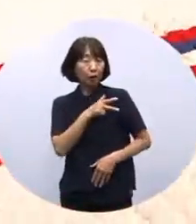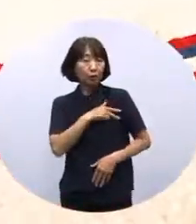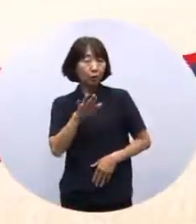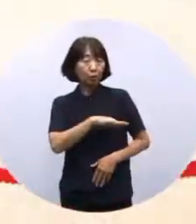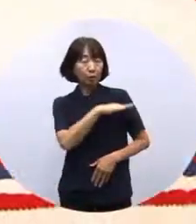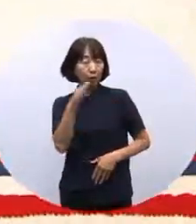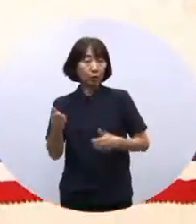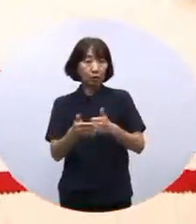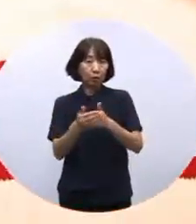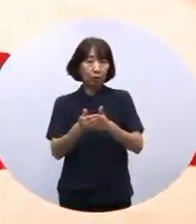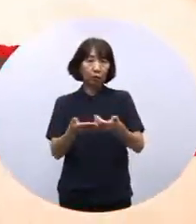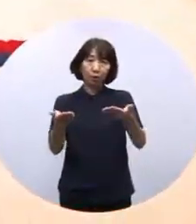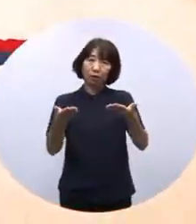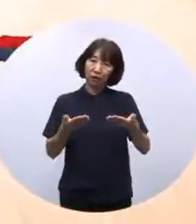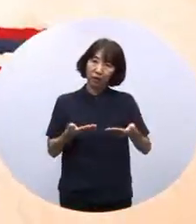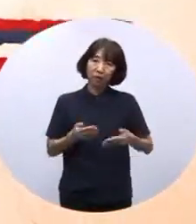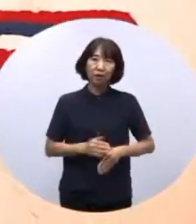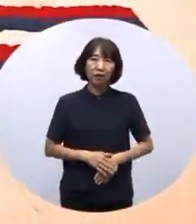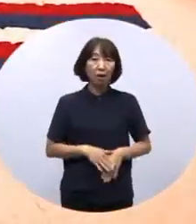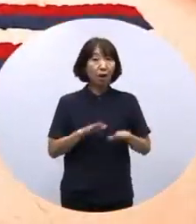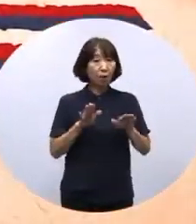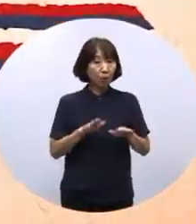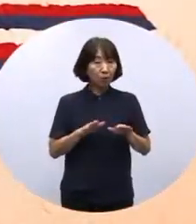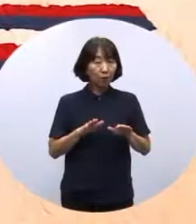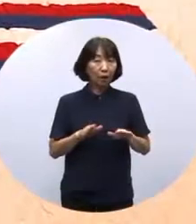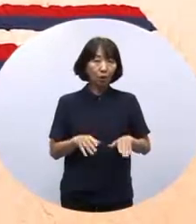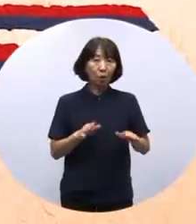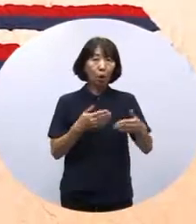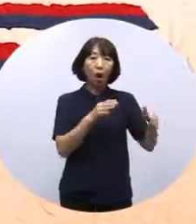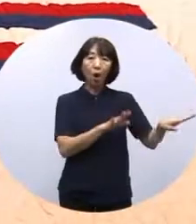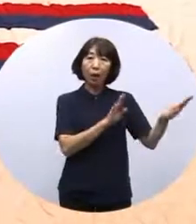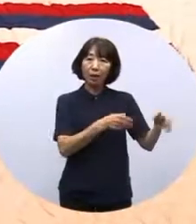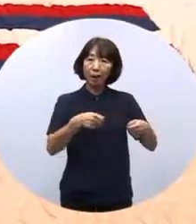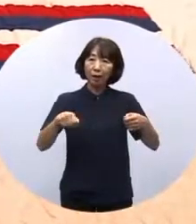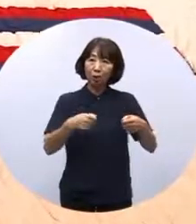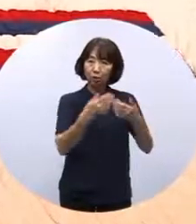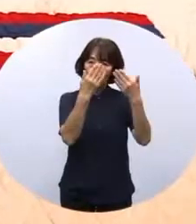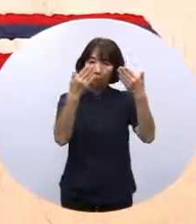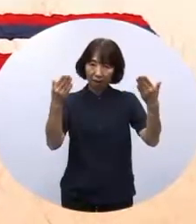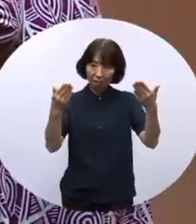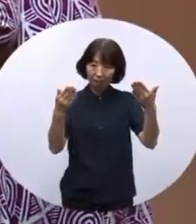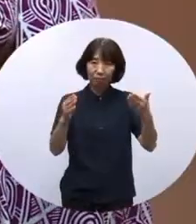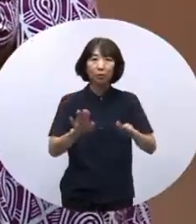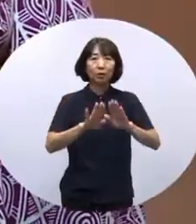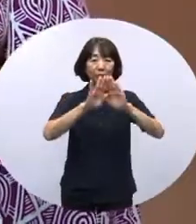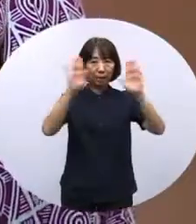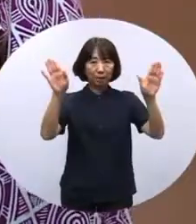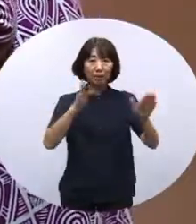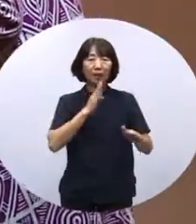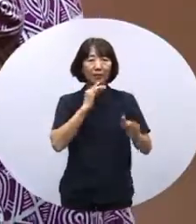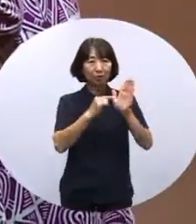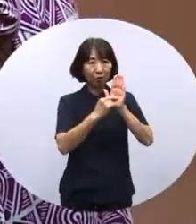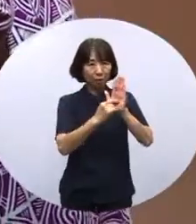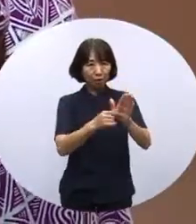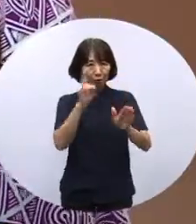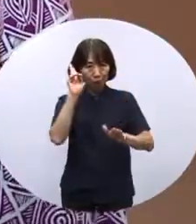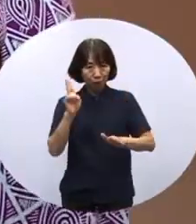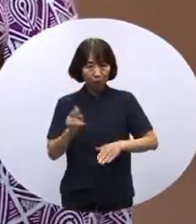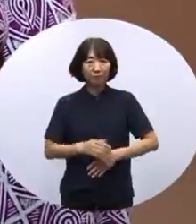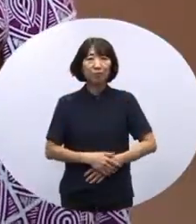んのご協力をいただき、今回のハワイアンキルト展アクロスジオーシャンの開催が実現したそうです